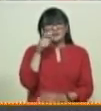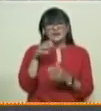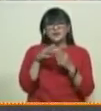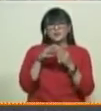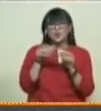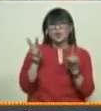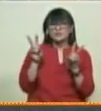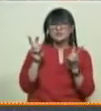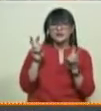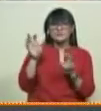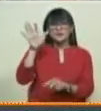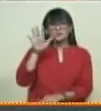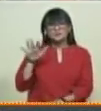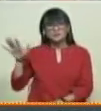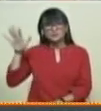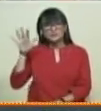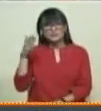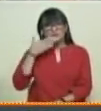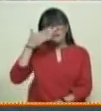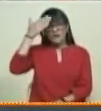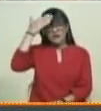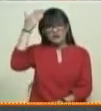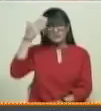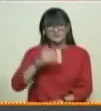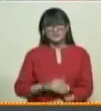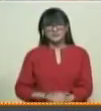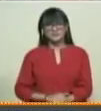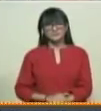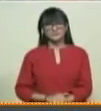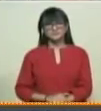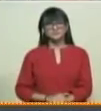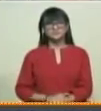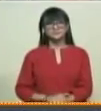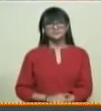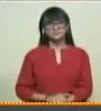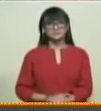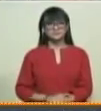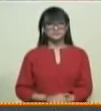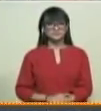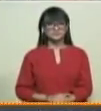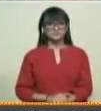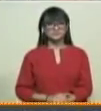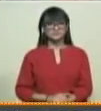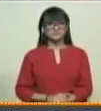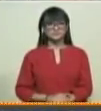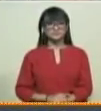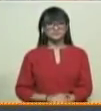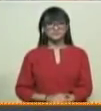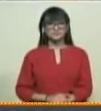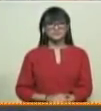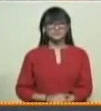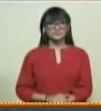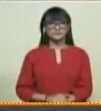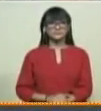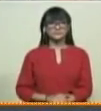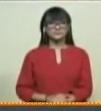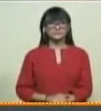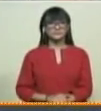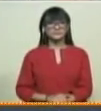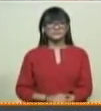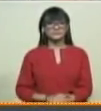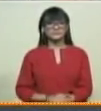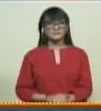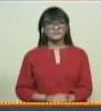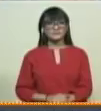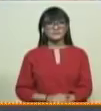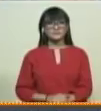Oriente. Orta Doğu'da oluşmakta olan tüm konuları çok yakından takip ediyor ve